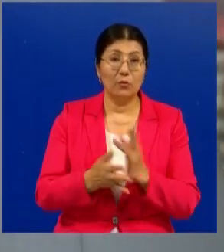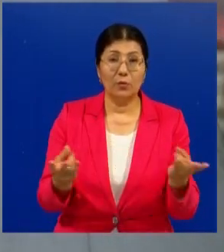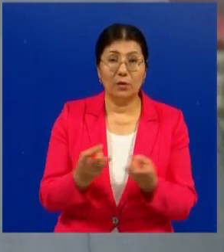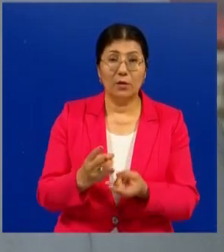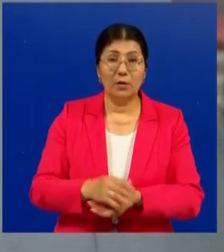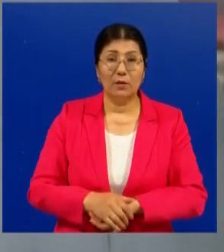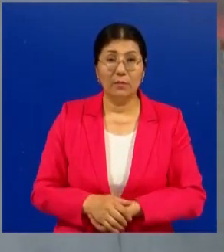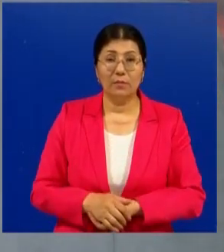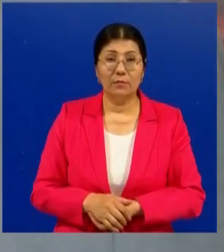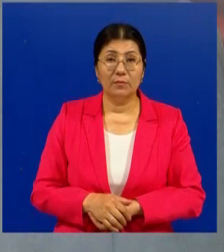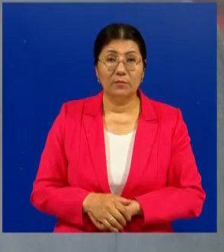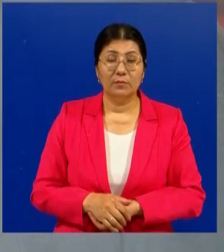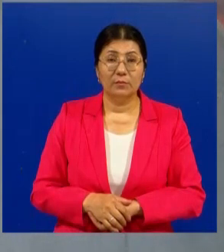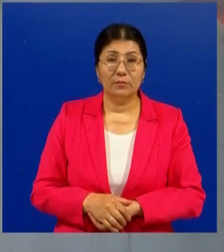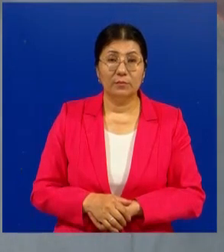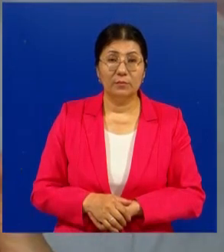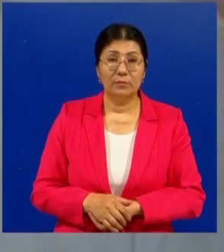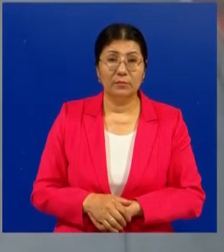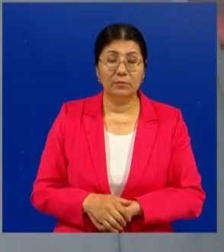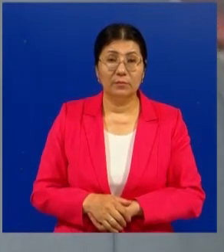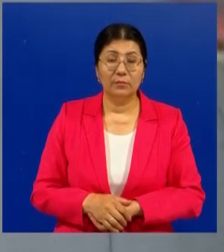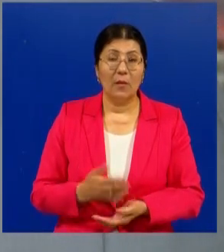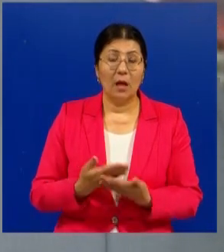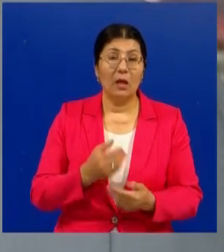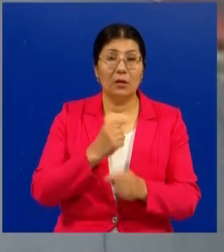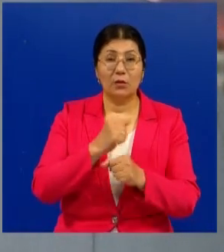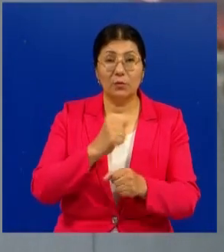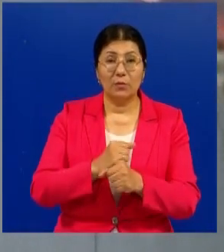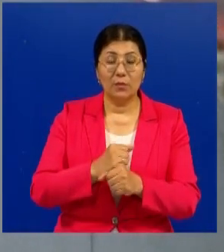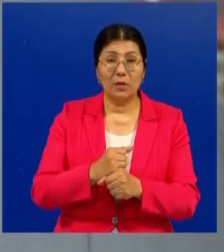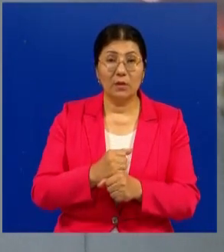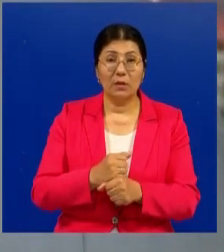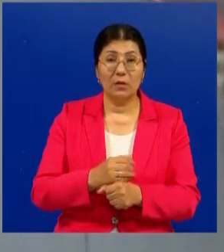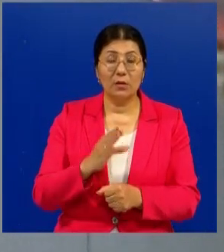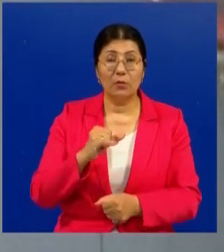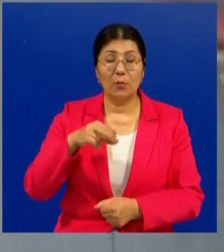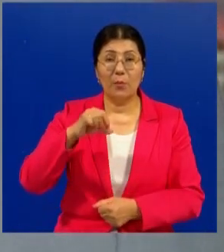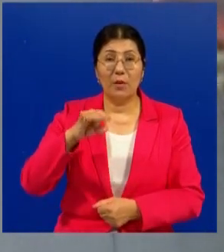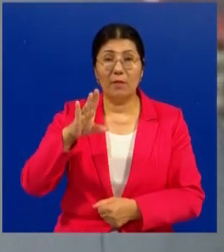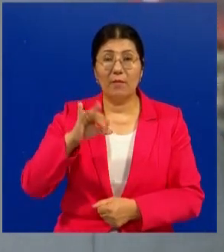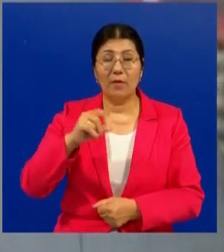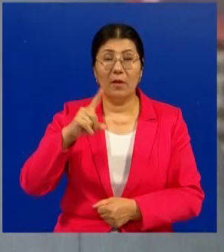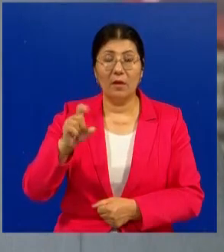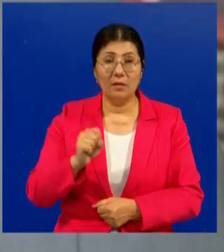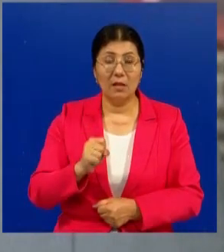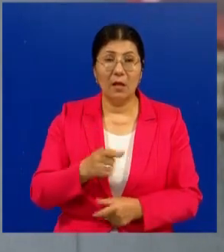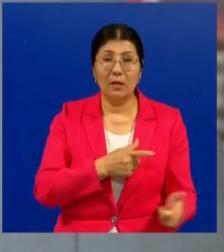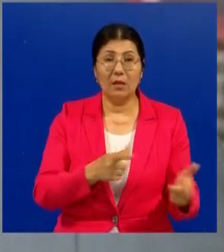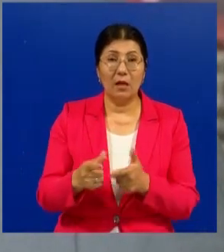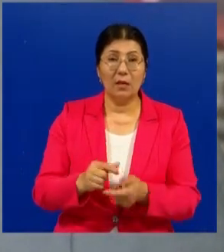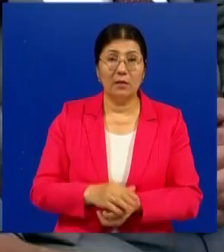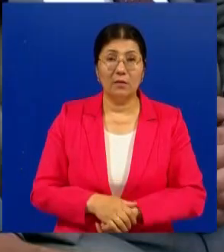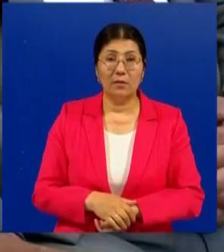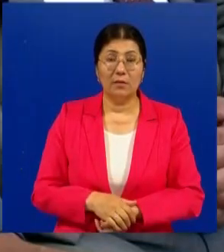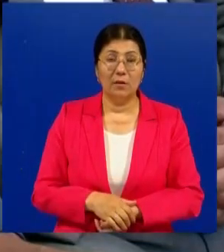bärin tazartıp alat da, odan keyin kömektesuge dayın. Al endi jumıs istep atkan kezde supervizya dayın. Супервизия деген сөзді түсінбеген психологтан қаша